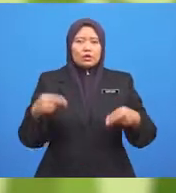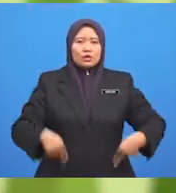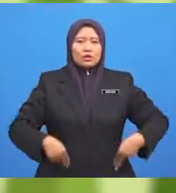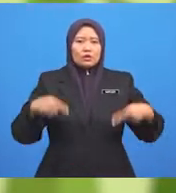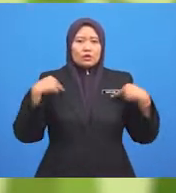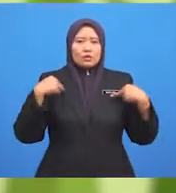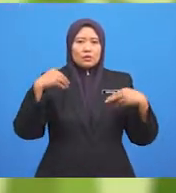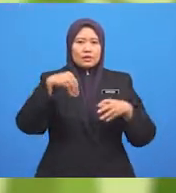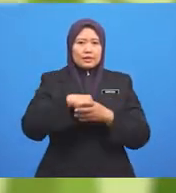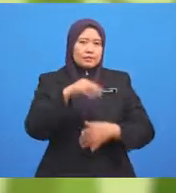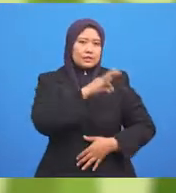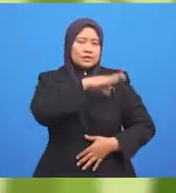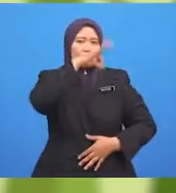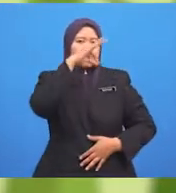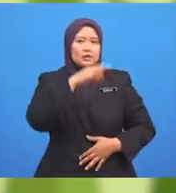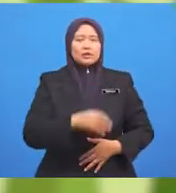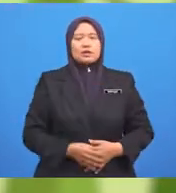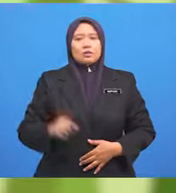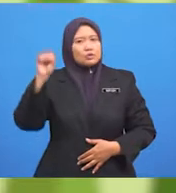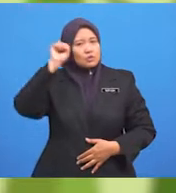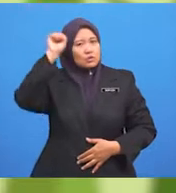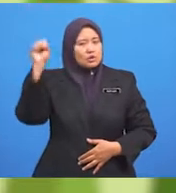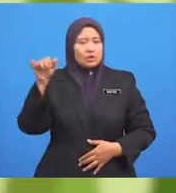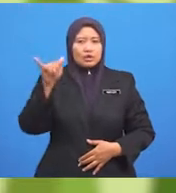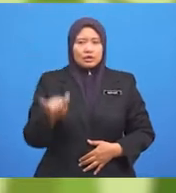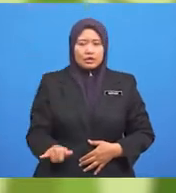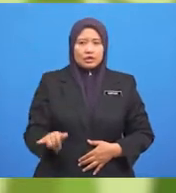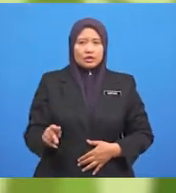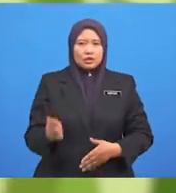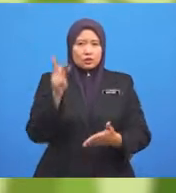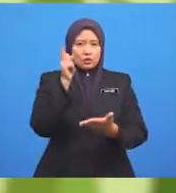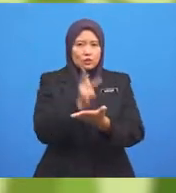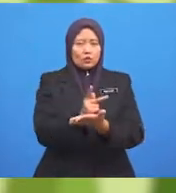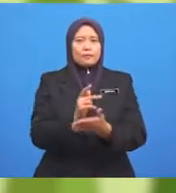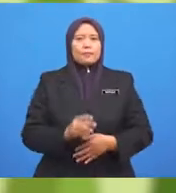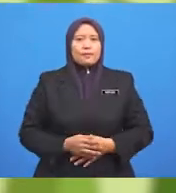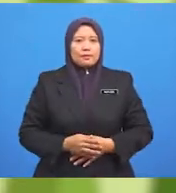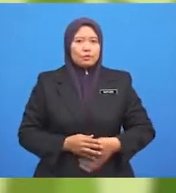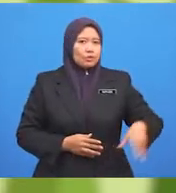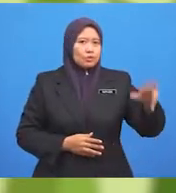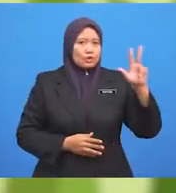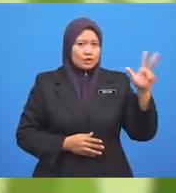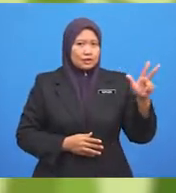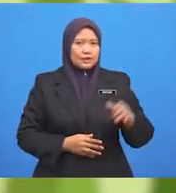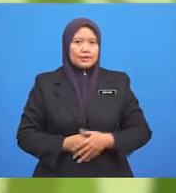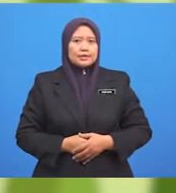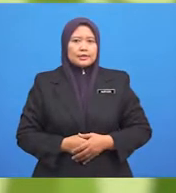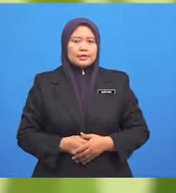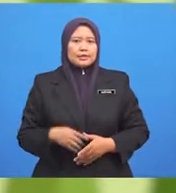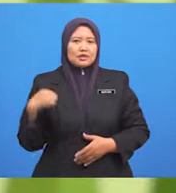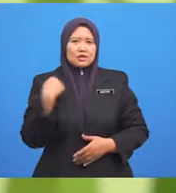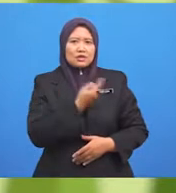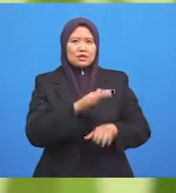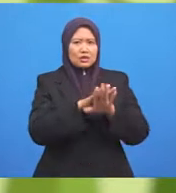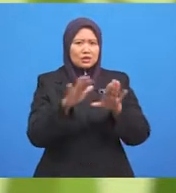semangat persaudaraan yang kukuh. Pengajaran ketiga ialah kita